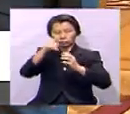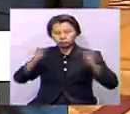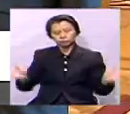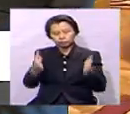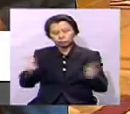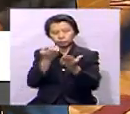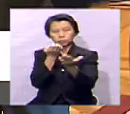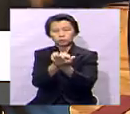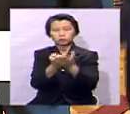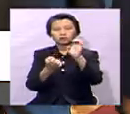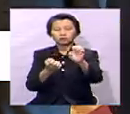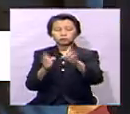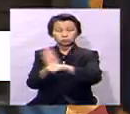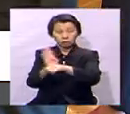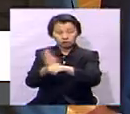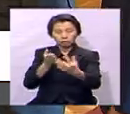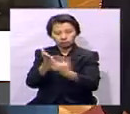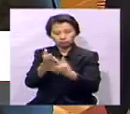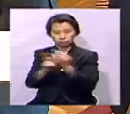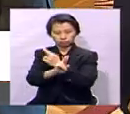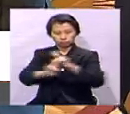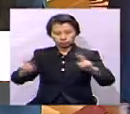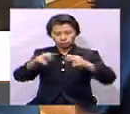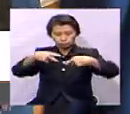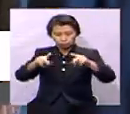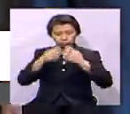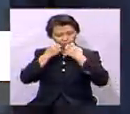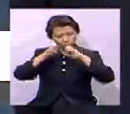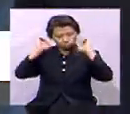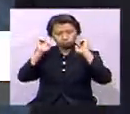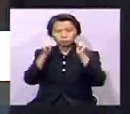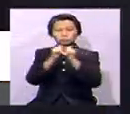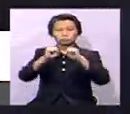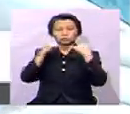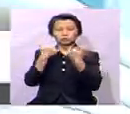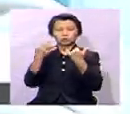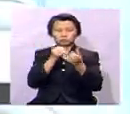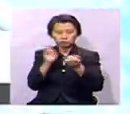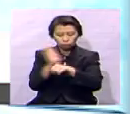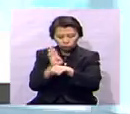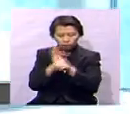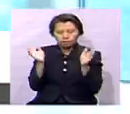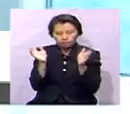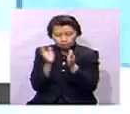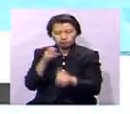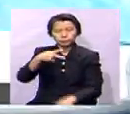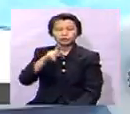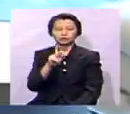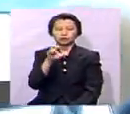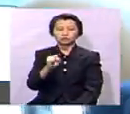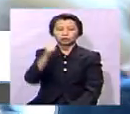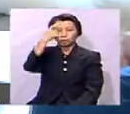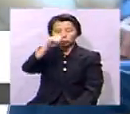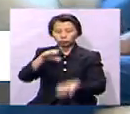merangsang pertumbuhan e-dagang melalui penyediaan platform serba canggih bagi syarikat dan perusahaan kecil dan sederhana